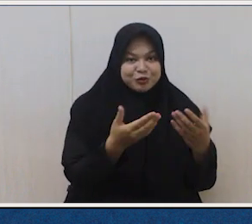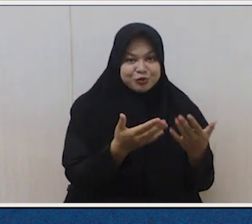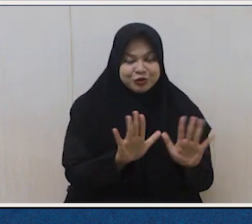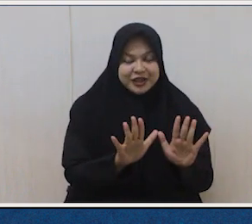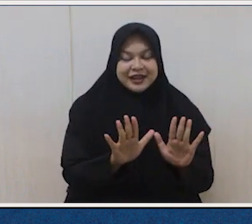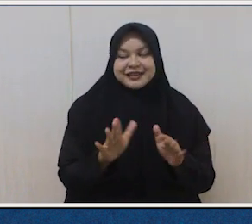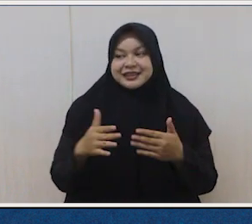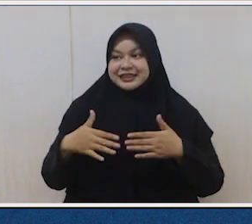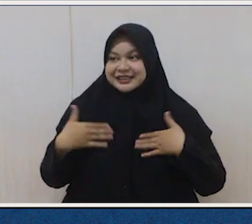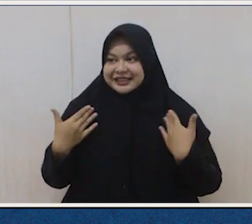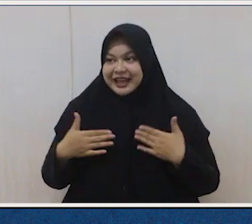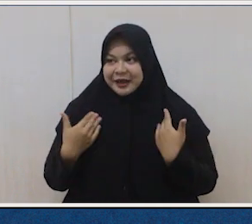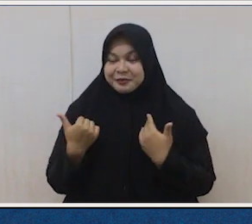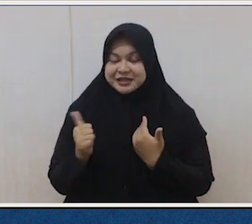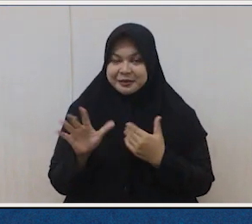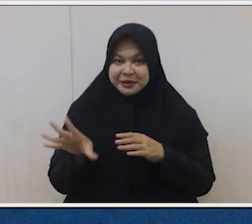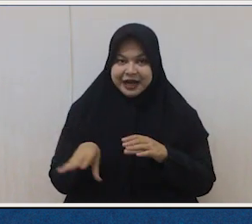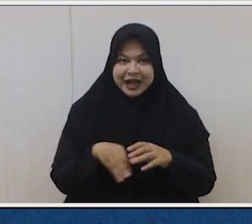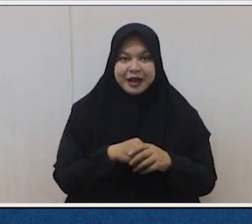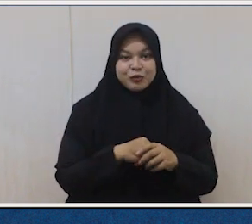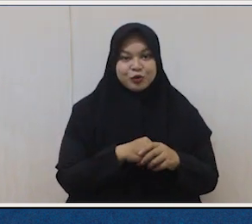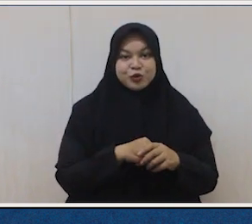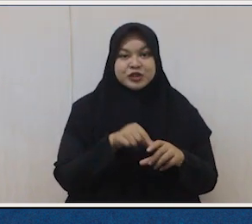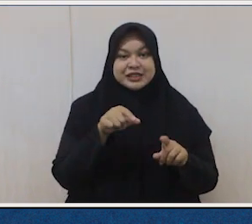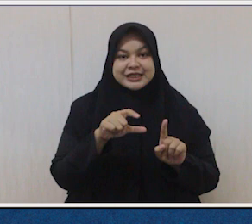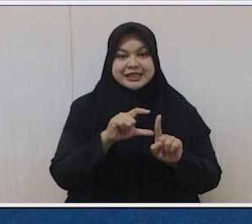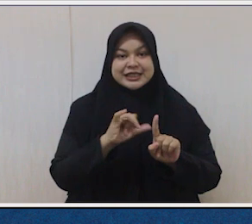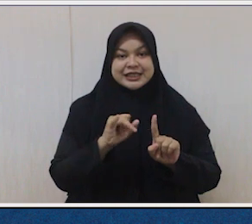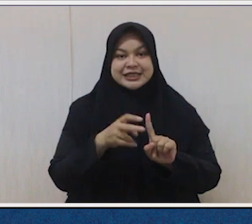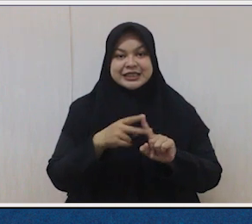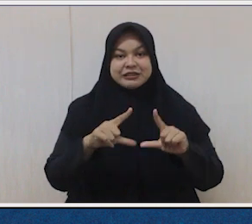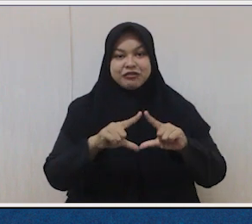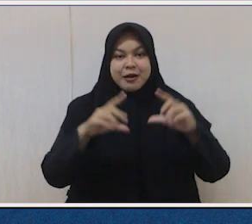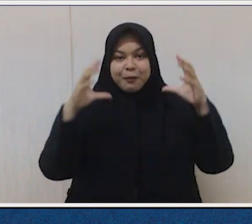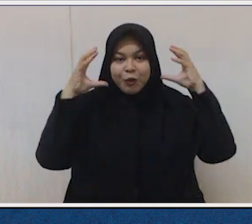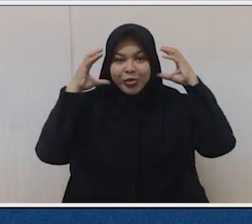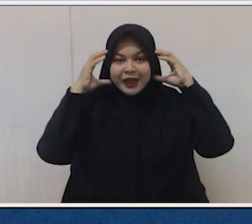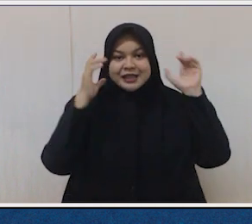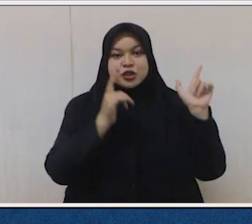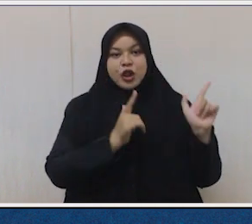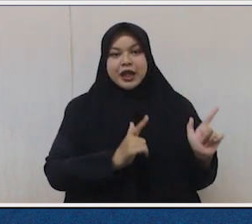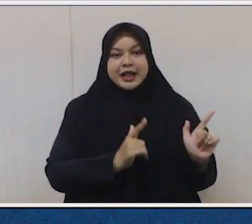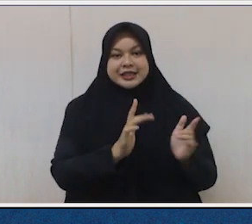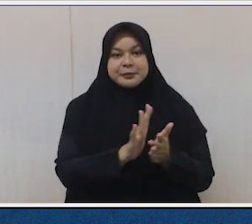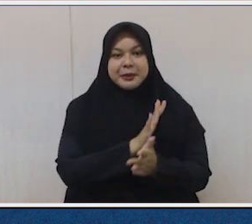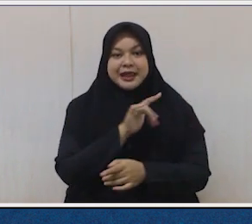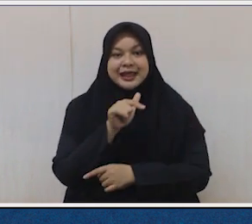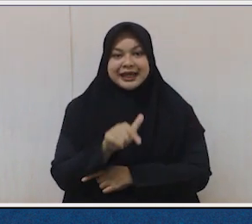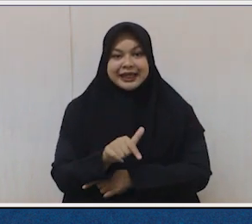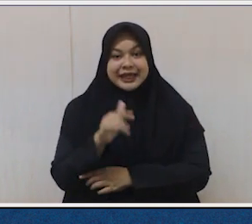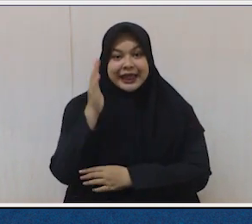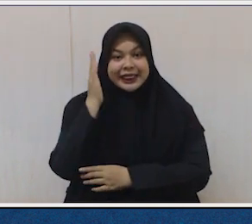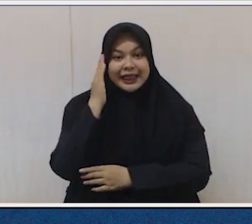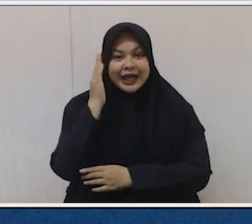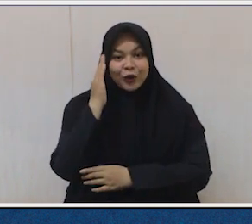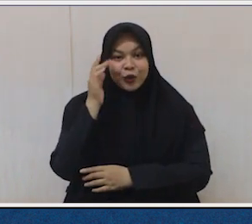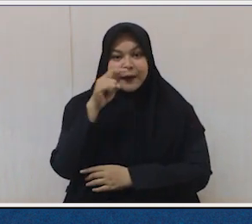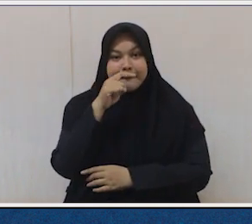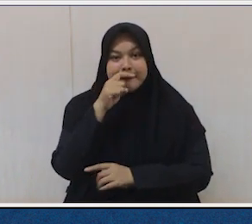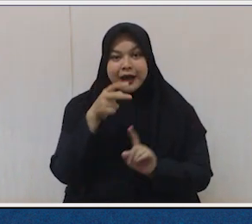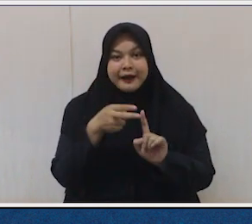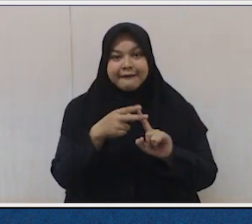bergabung Iya pada Diva podcast Solider Pada kesempatan kali ini kita tahu Mas adalah seorang aktivis